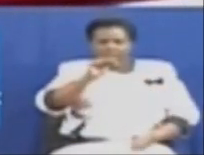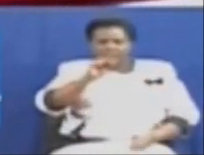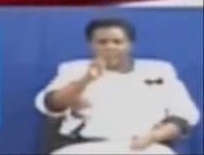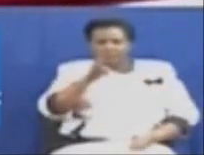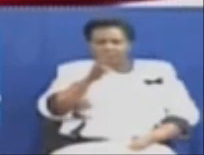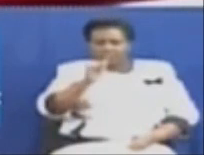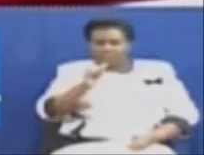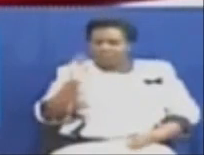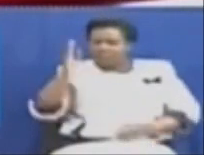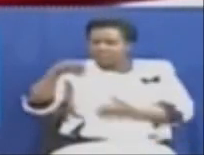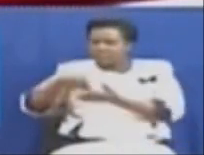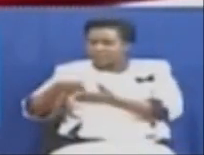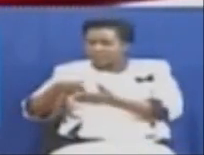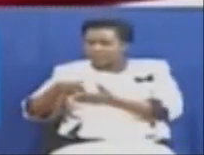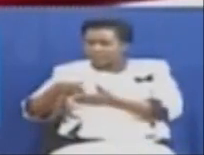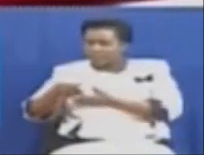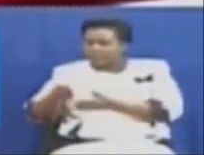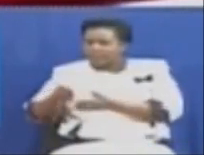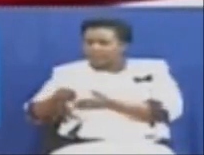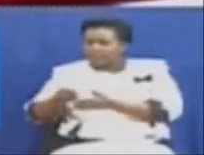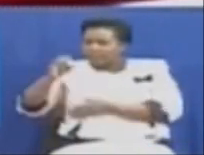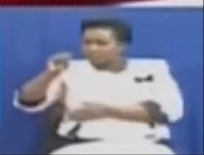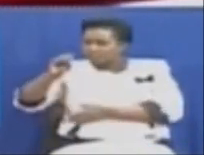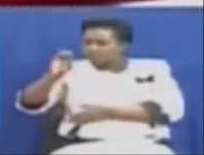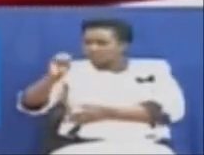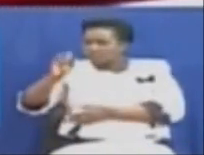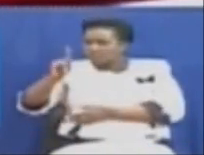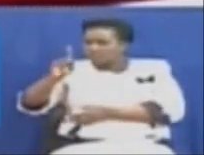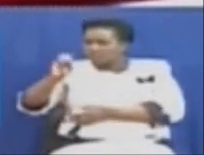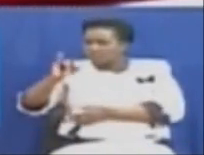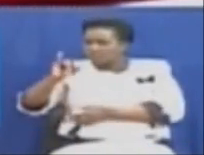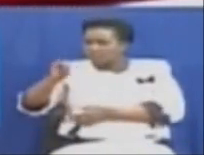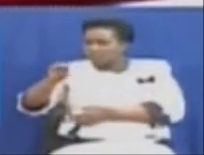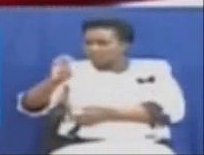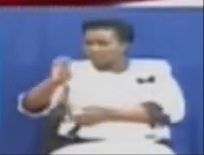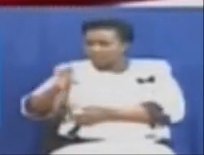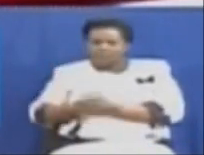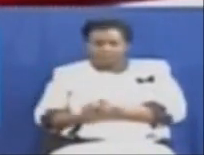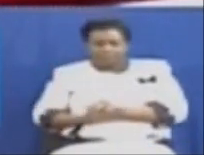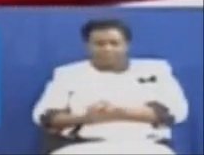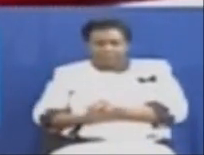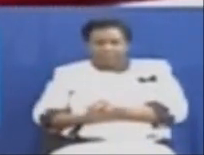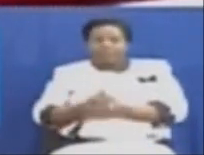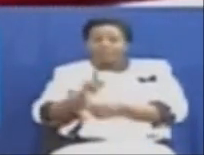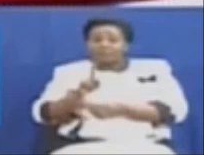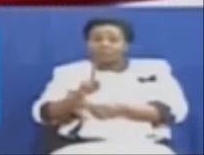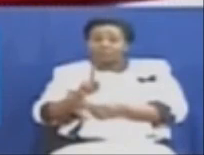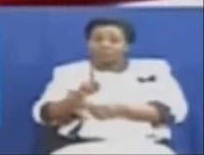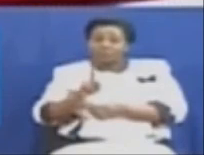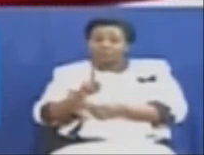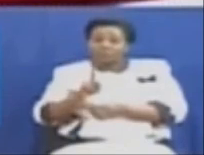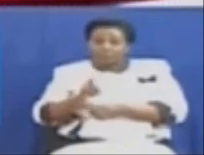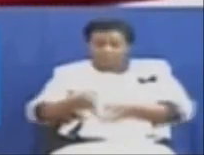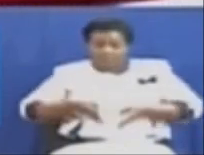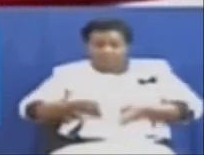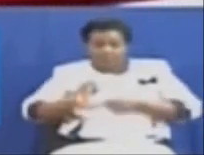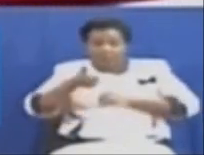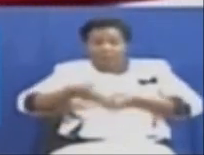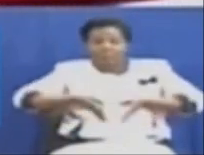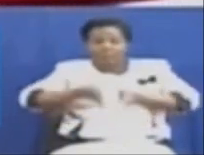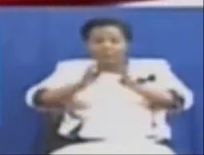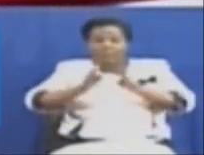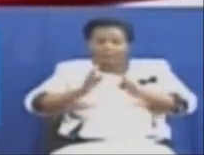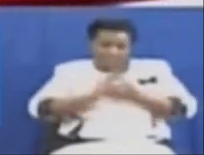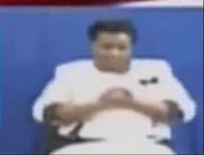Loliondo ina urefu wa kilomita 247 na ipo chini ya wakala wa barabara nchini kwa maana TANROADS.